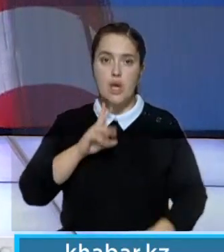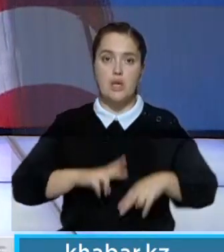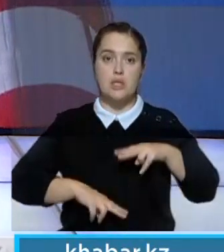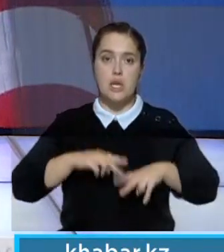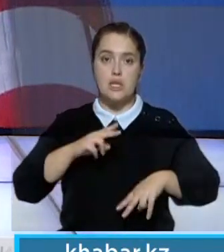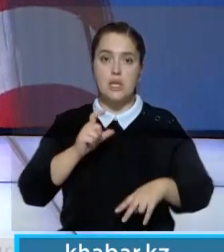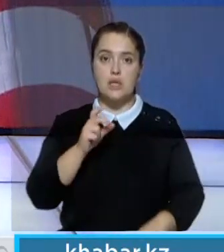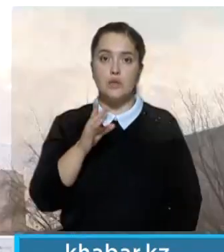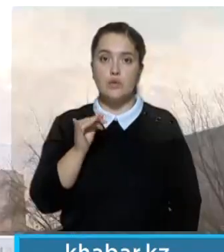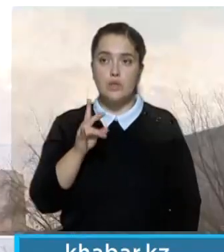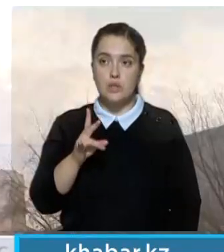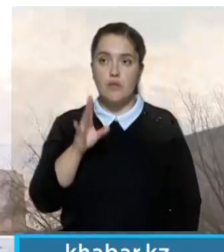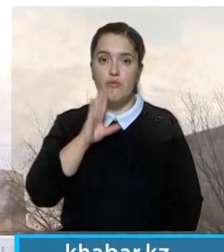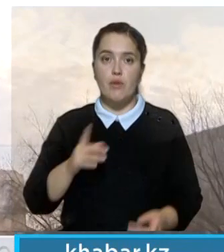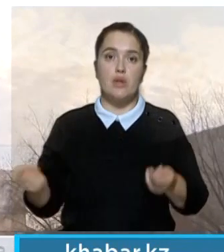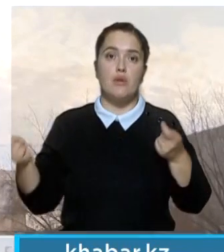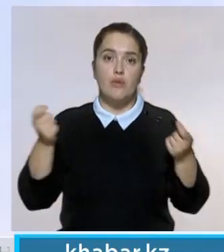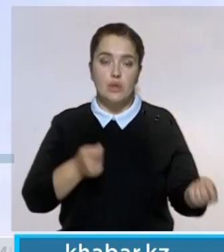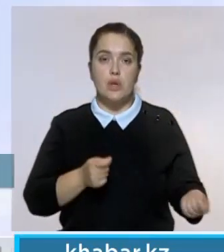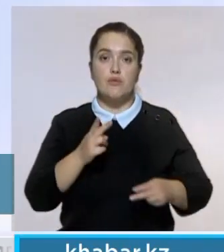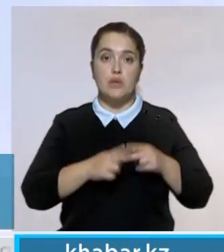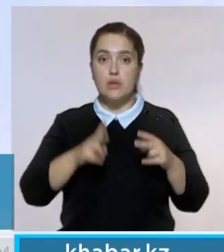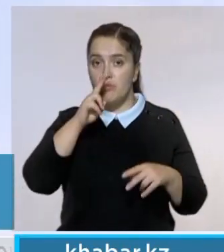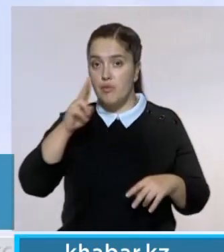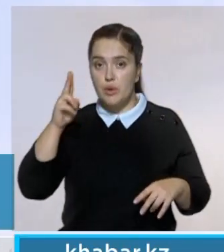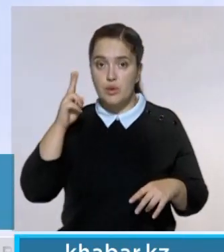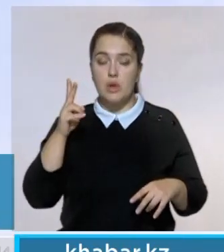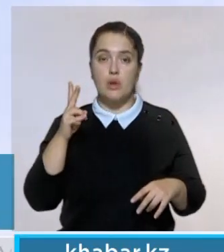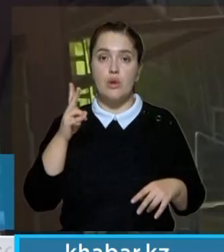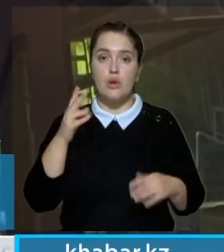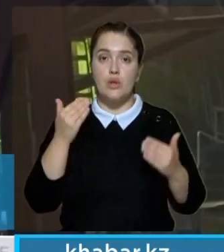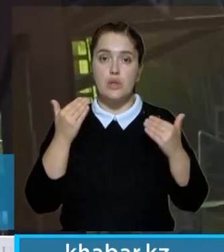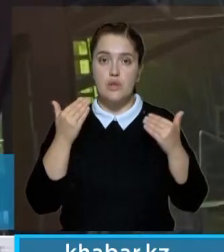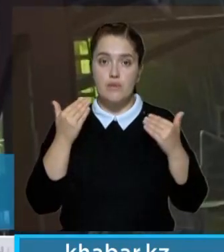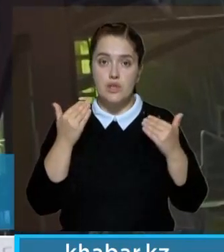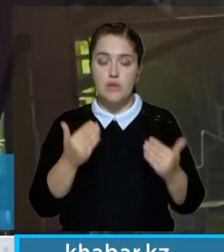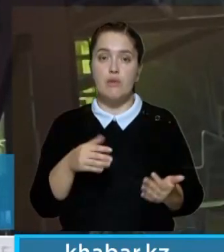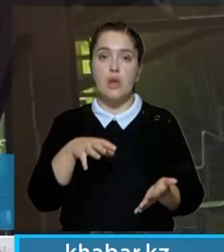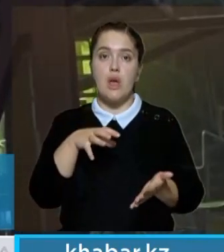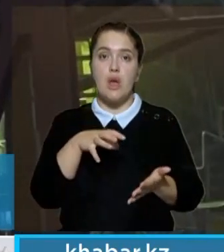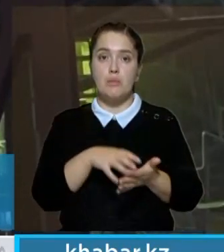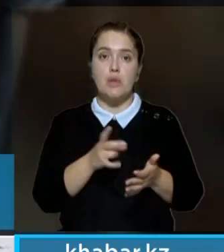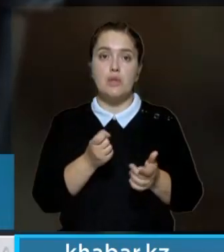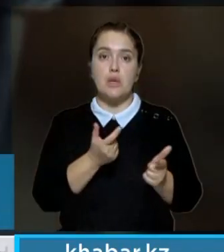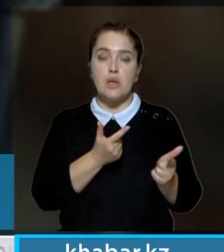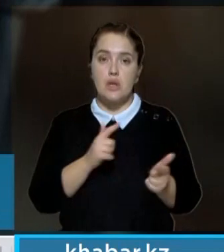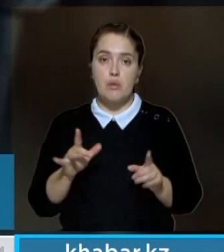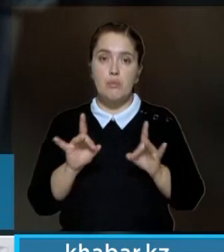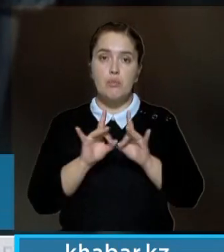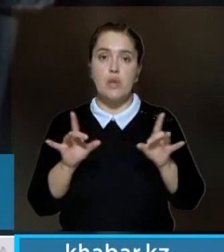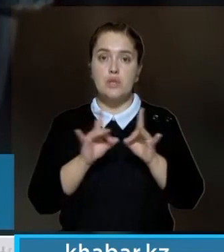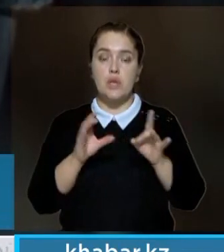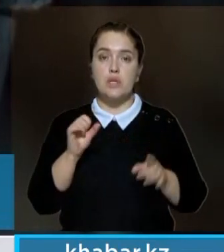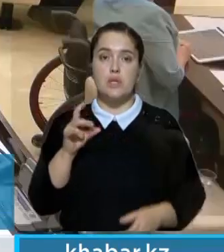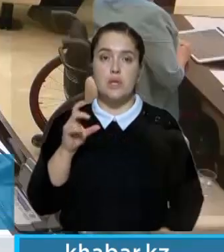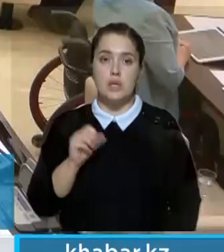воды. Строительство Эскулинского водовода должны были завершить еще 2 года назад, однако до сегодняшнего дня объект до сих пор не ввели